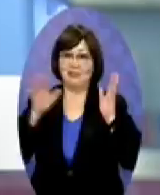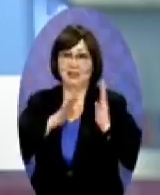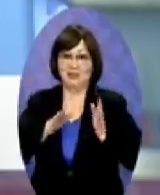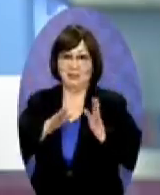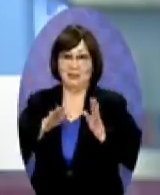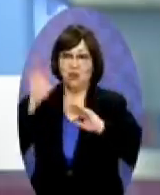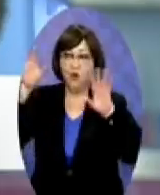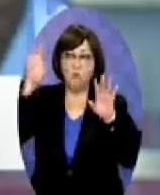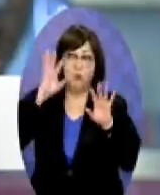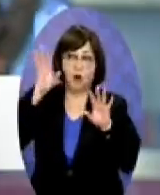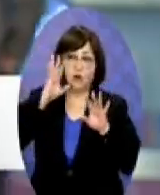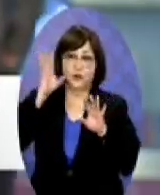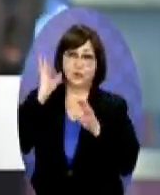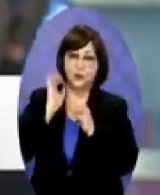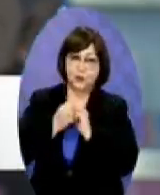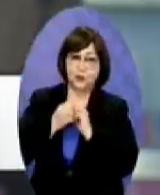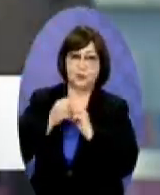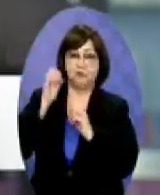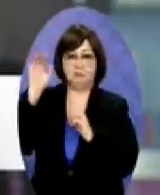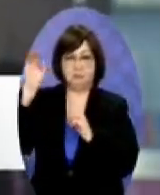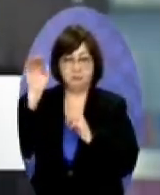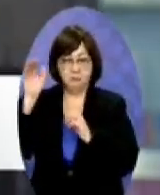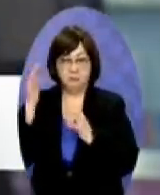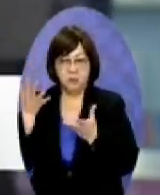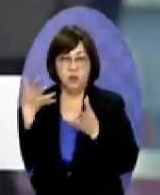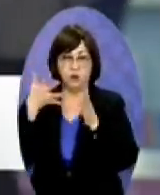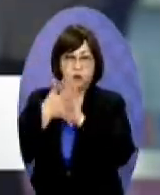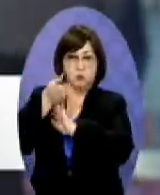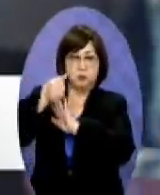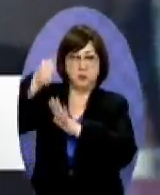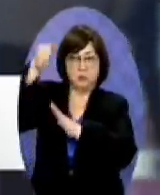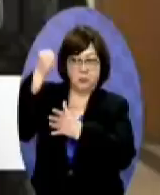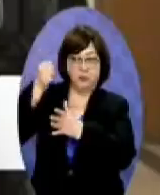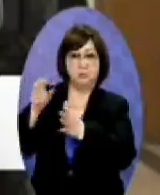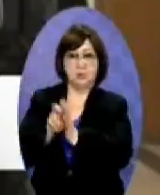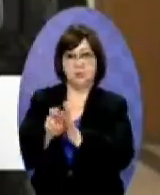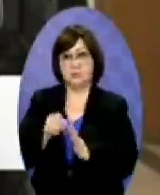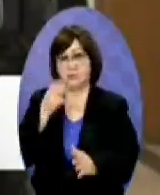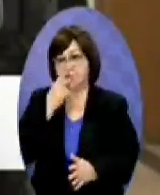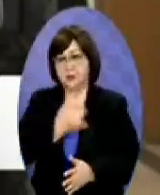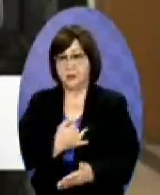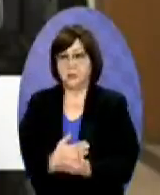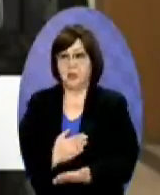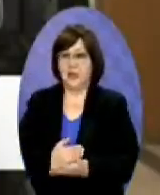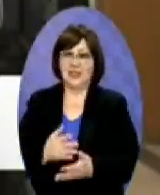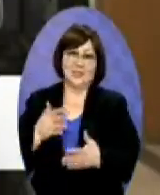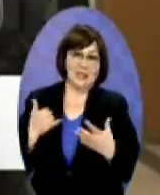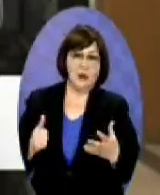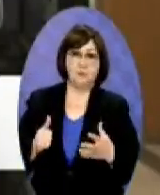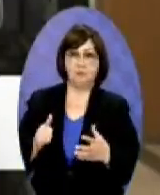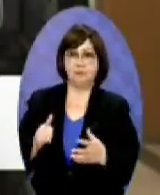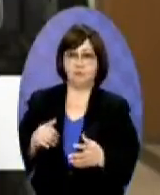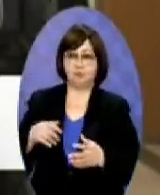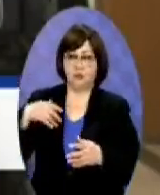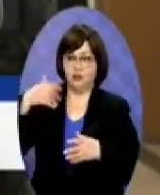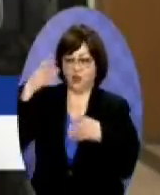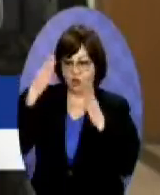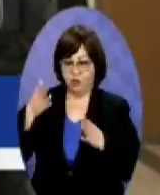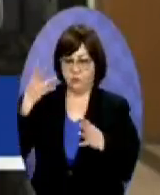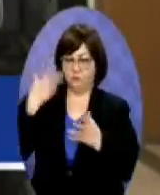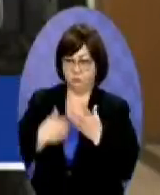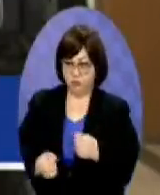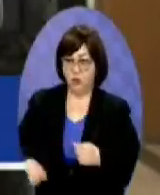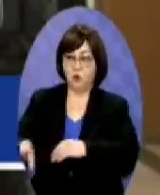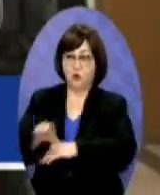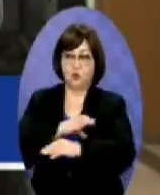одоо бодлого явуулж тэрнээс одоо хөрөнгө мөнгө шийдэж болно гэж бодож байгаа. За зарим босоо агентлагууд сумдын тамгын газар